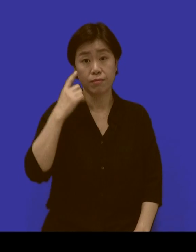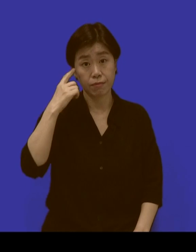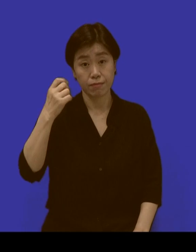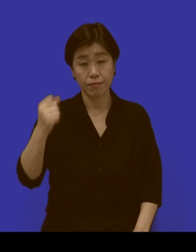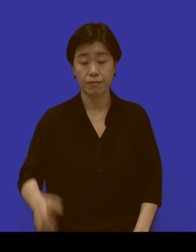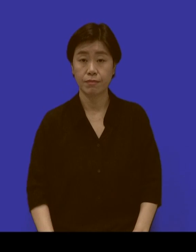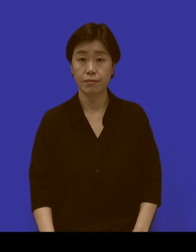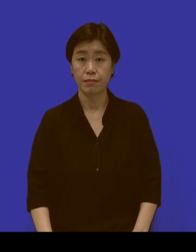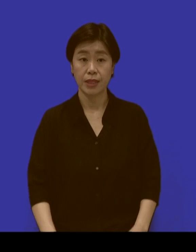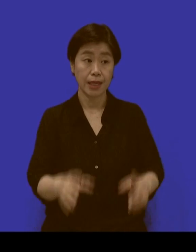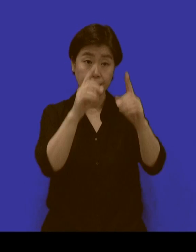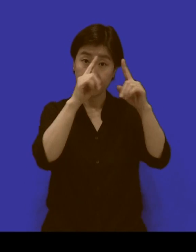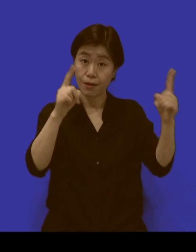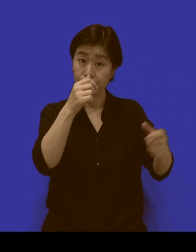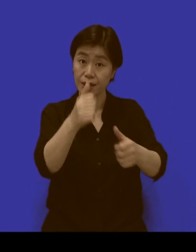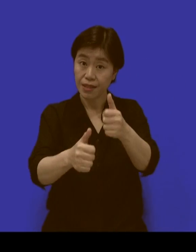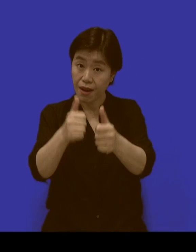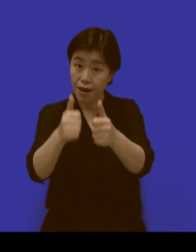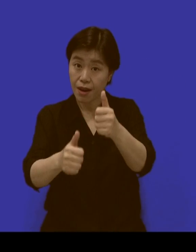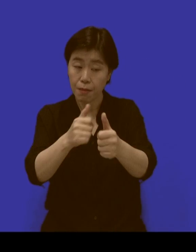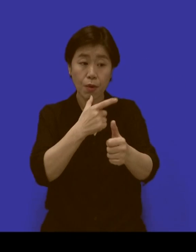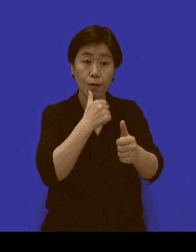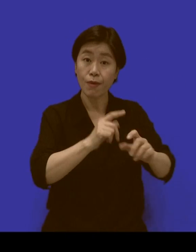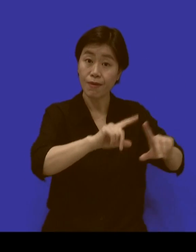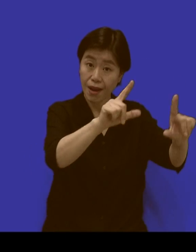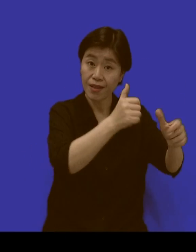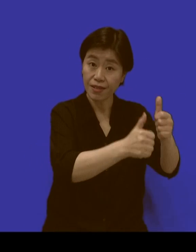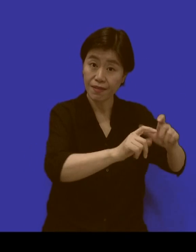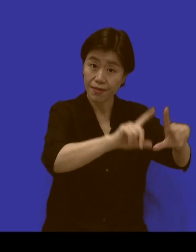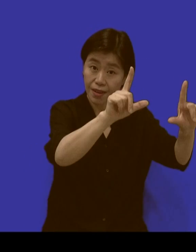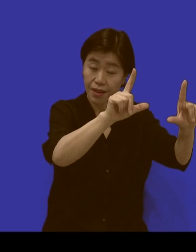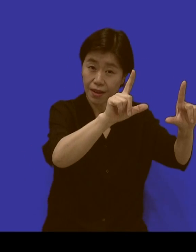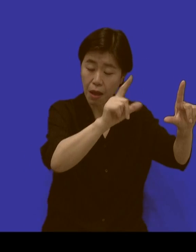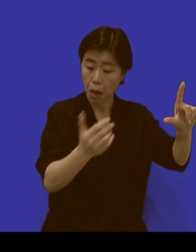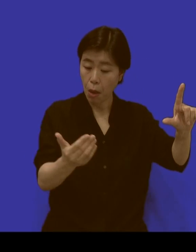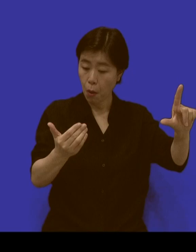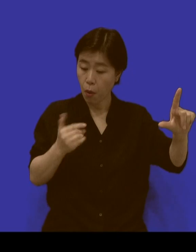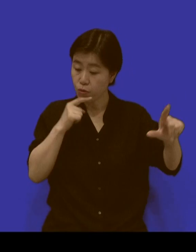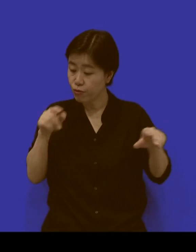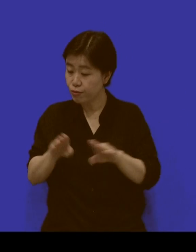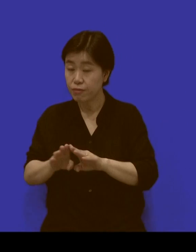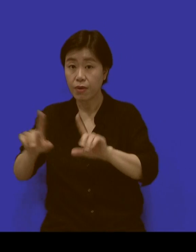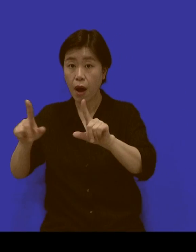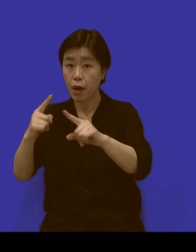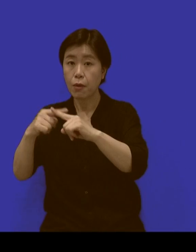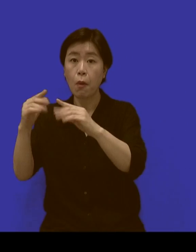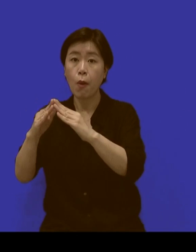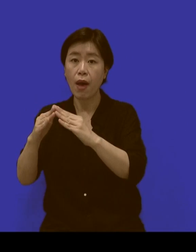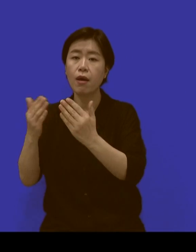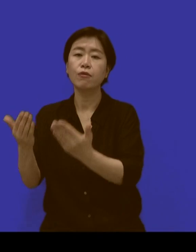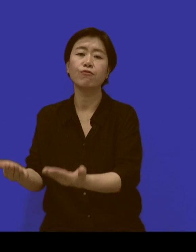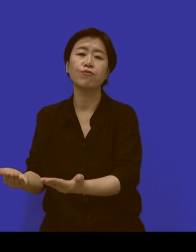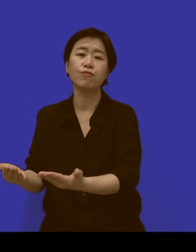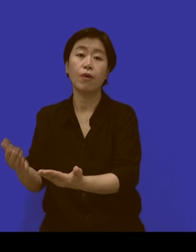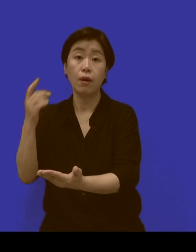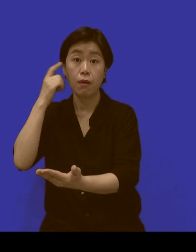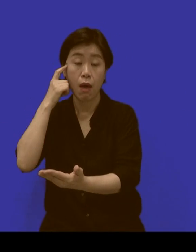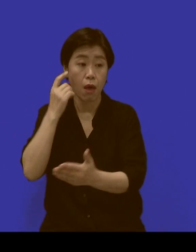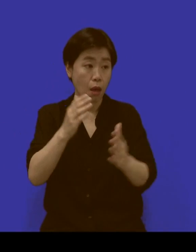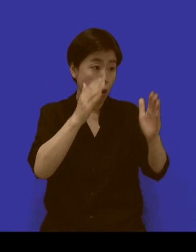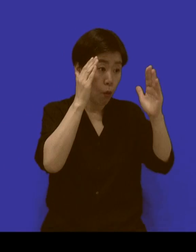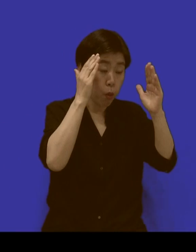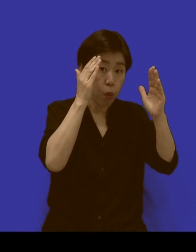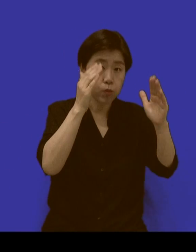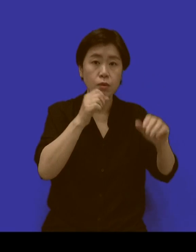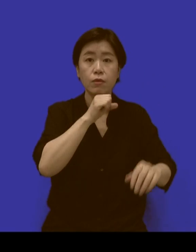시험이다. 그럼 당연히 일요일 날 교회를 안 가는 게 제 생각에는 맞는 거예요. 네, 그 조금이라도 더 외워야지 월요일 날